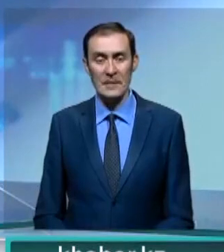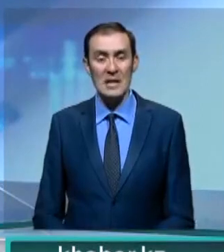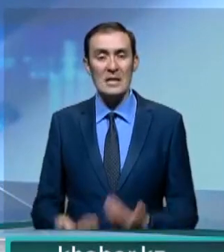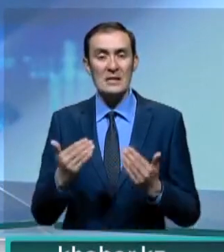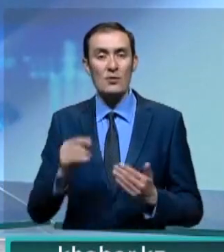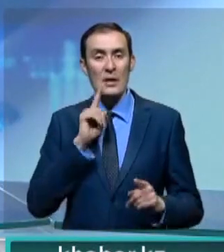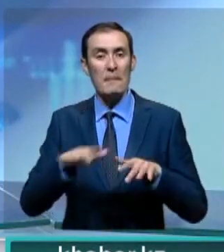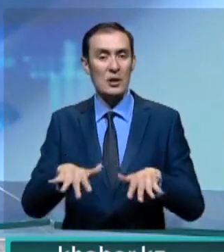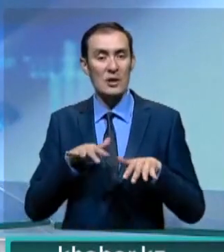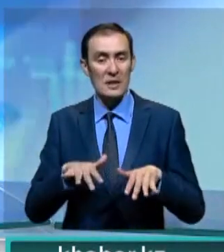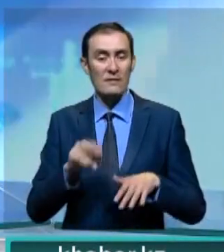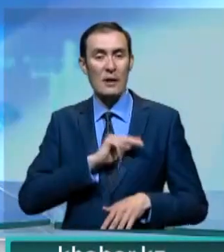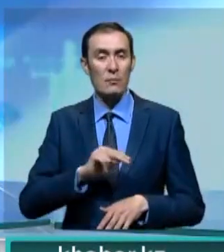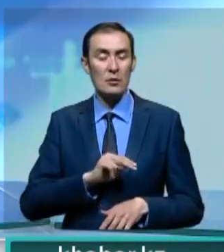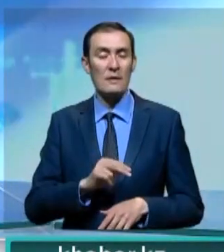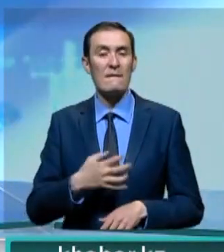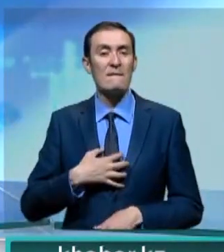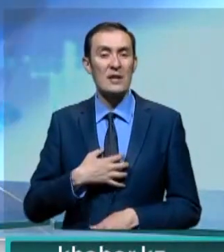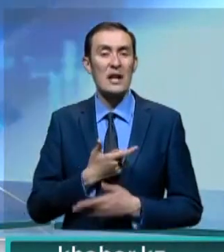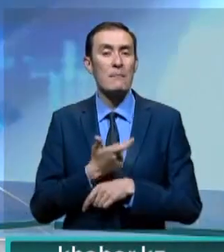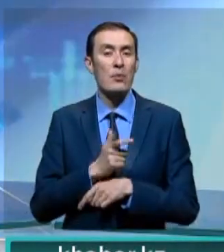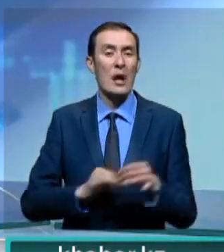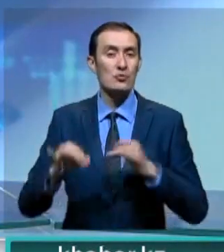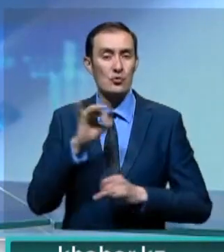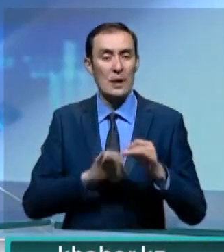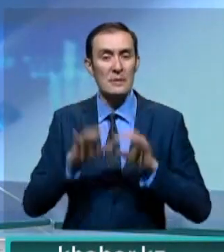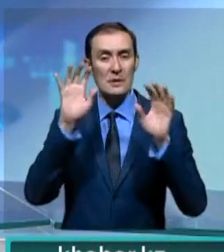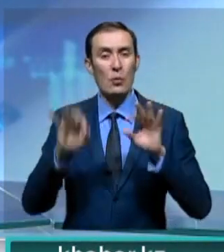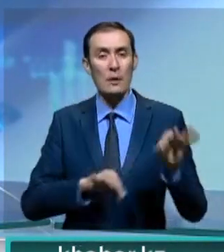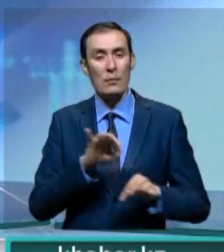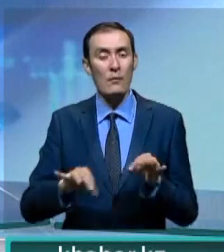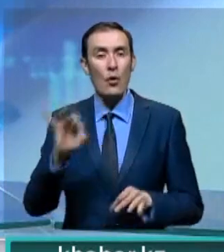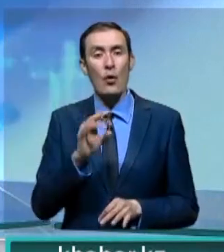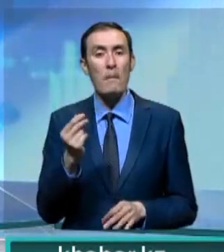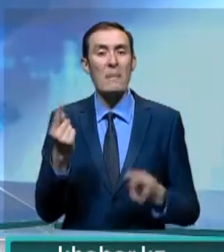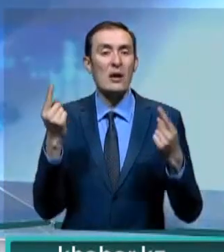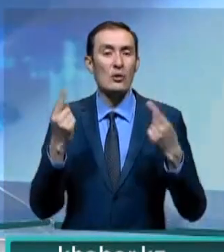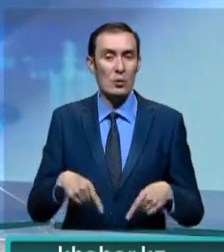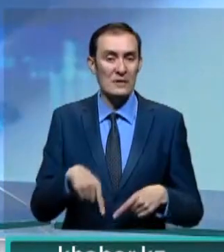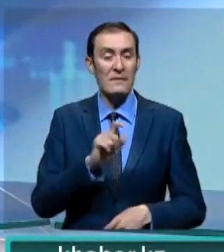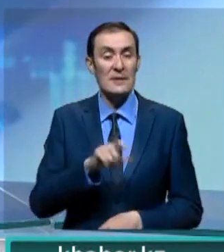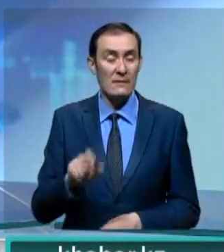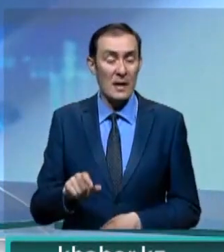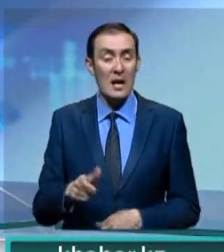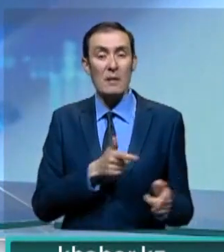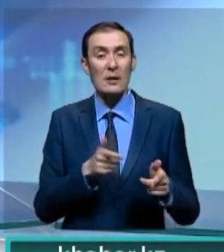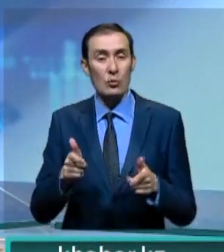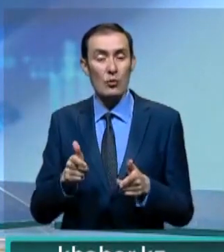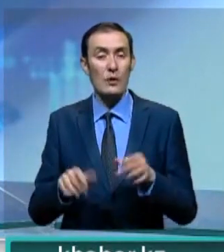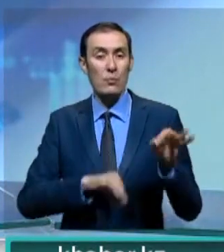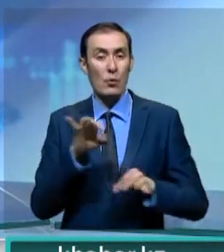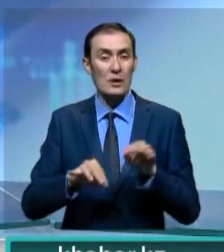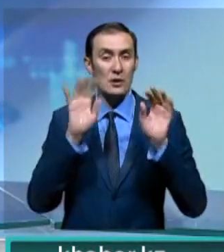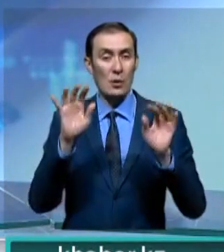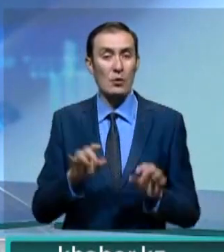сегодня мажилис принял в работу пожалуй один из наиболее обсуждаемых законопроектов о банкротстве физических лиц разработке проекта закона